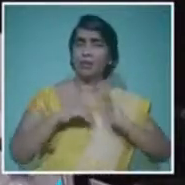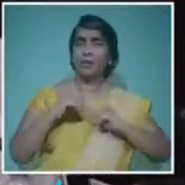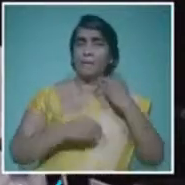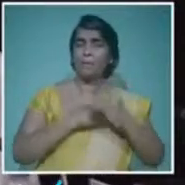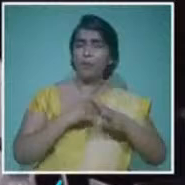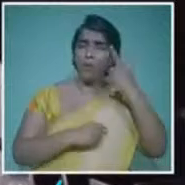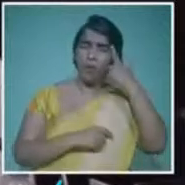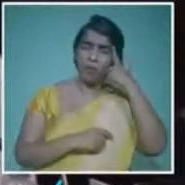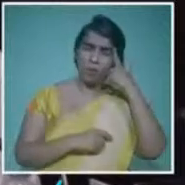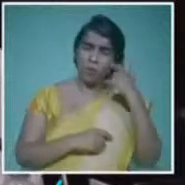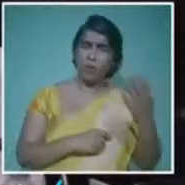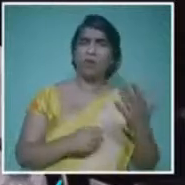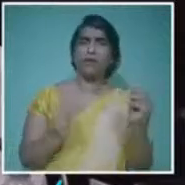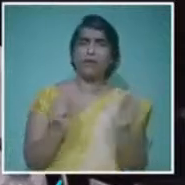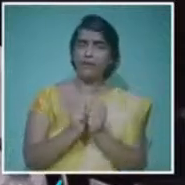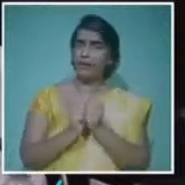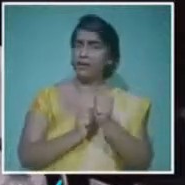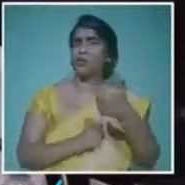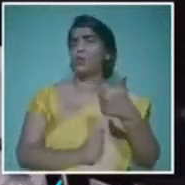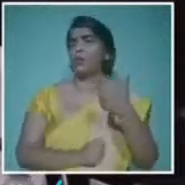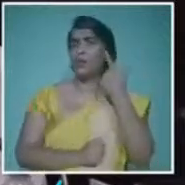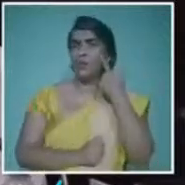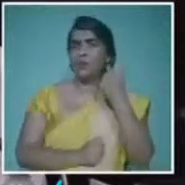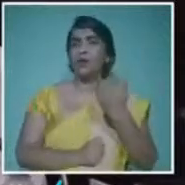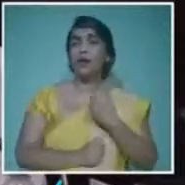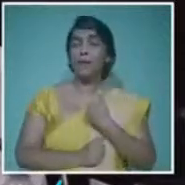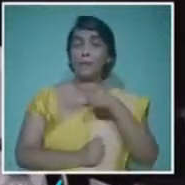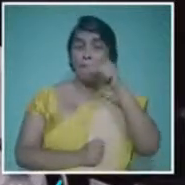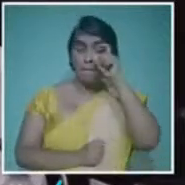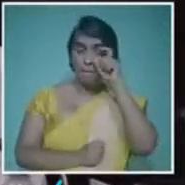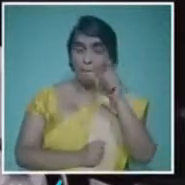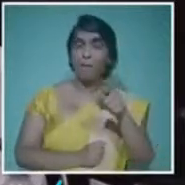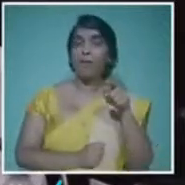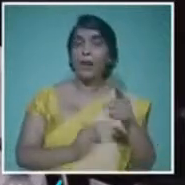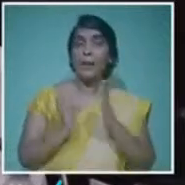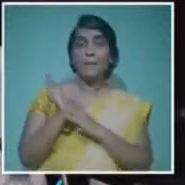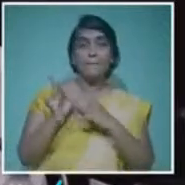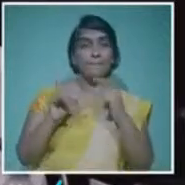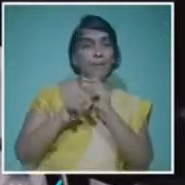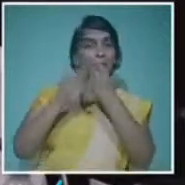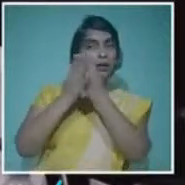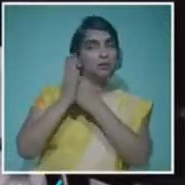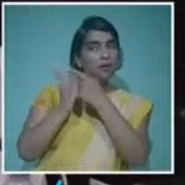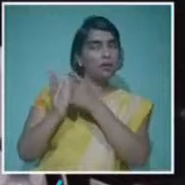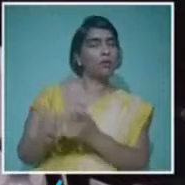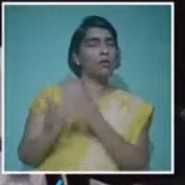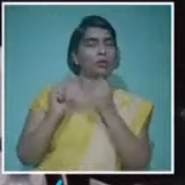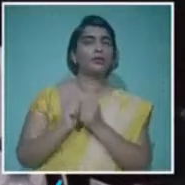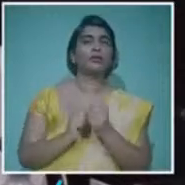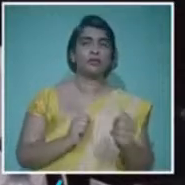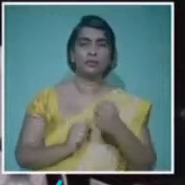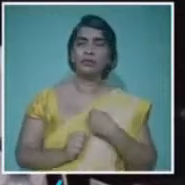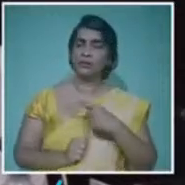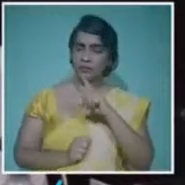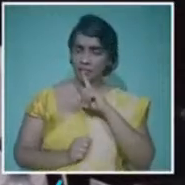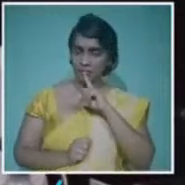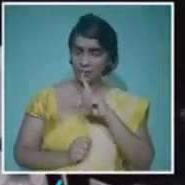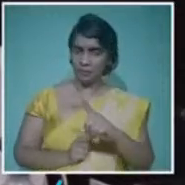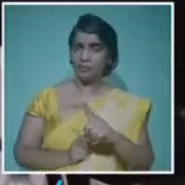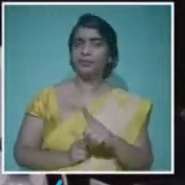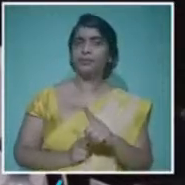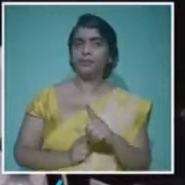ව්‍යාපාරිකයෝ දන්නවා අපිට වැඩිය හොඳට ඒවක් කරන්න. අපි බලන්න ඕනේ මැක්‍රෝ පින්තූරේ විතරයි. ඒ නිසා මම ඔබතුමන්ලාට